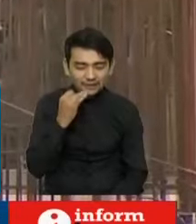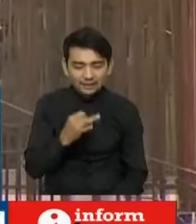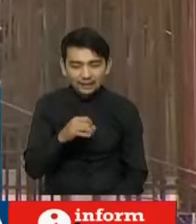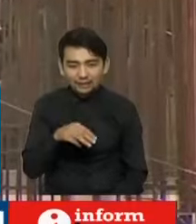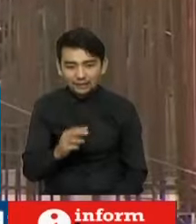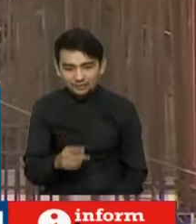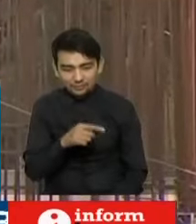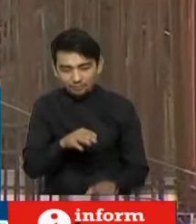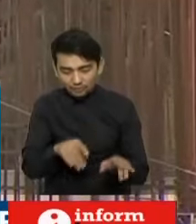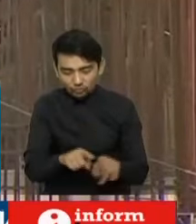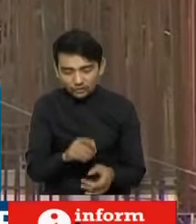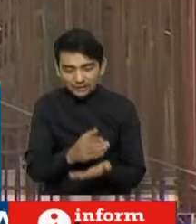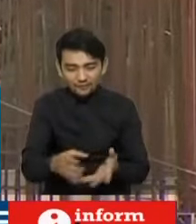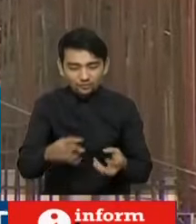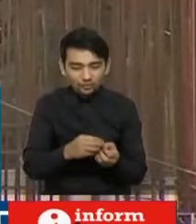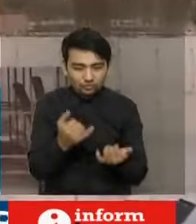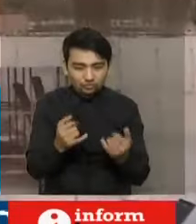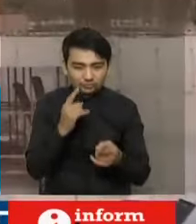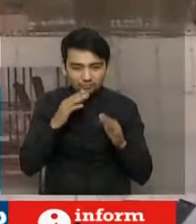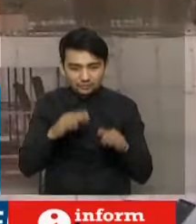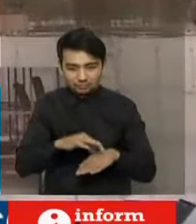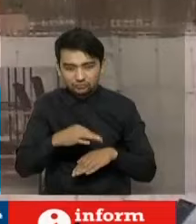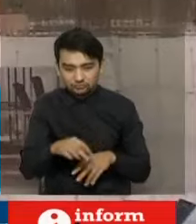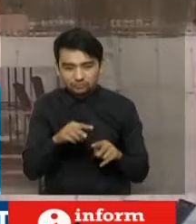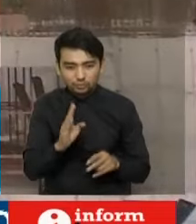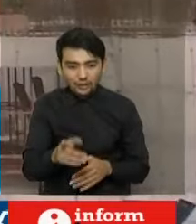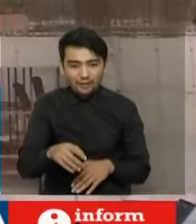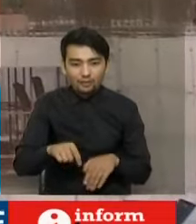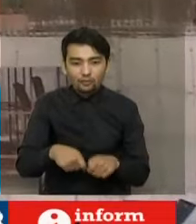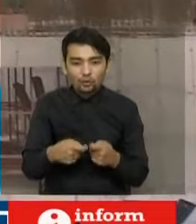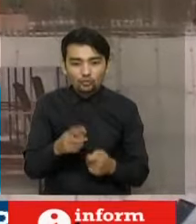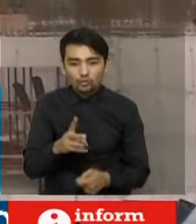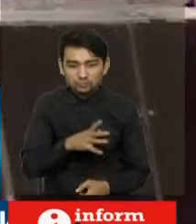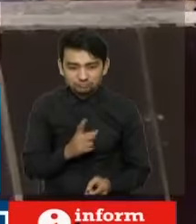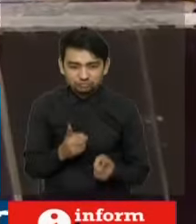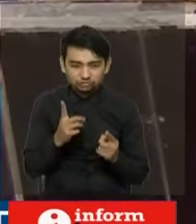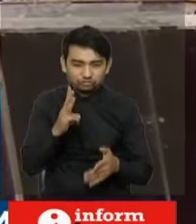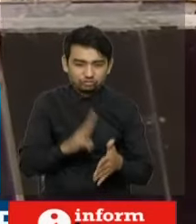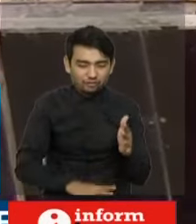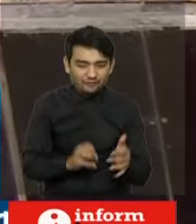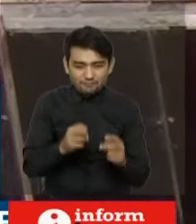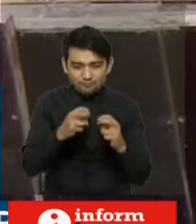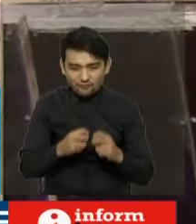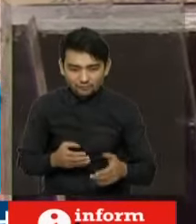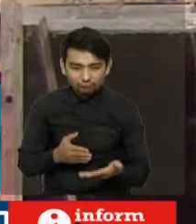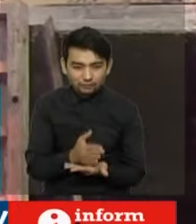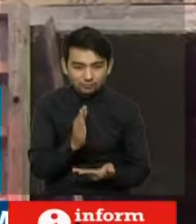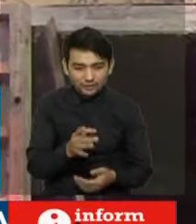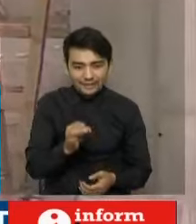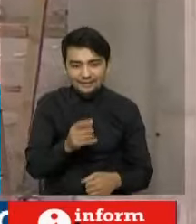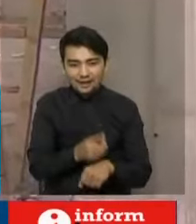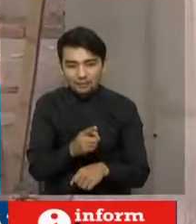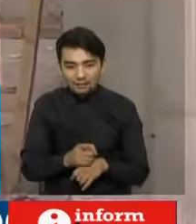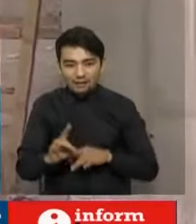В Мажилисе на сегодня рассматривают ужесточающие меры. Нарушителям будут грозить крупные штрафы и проверки, а также запрет на рекламу, если